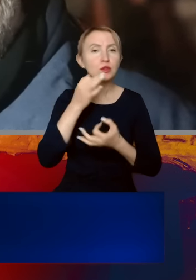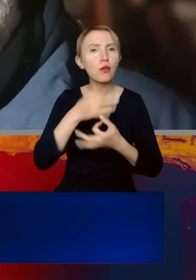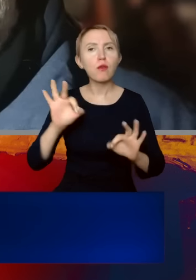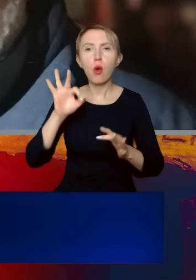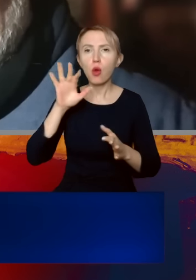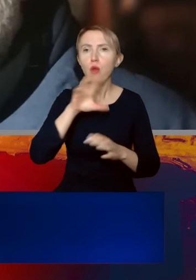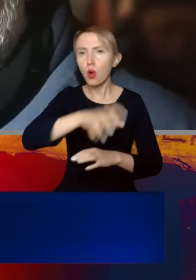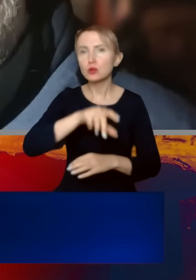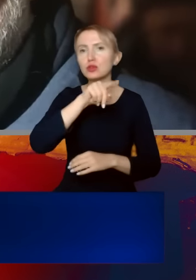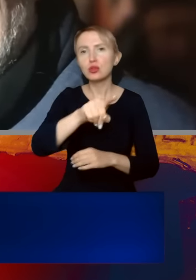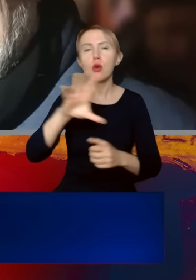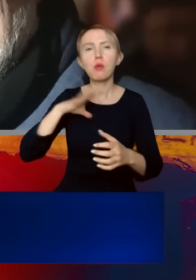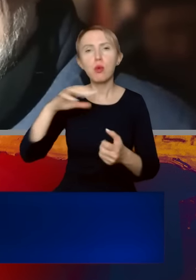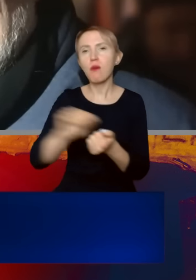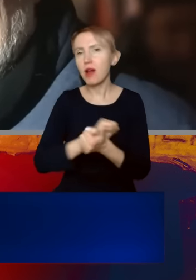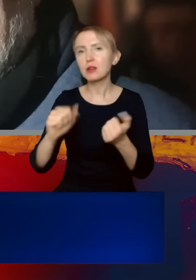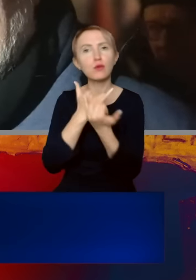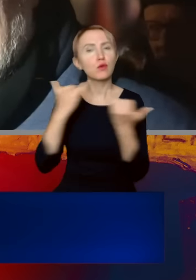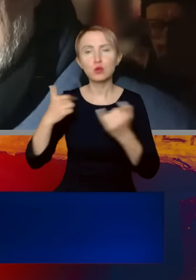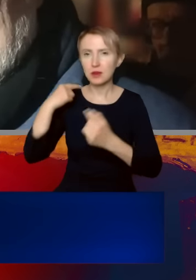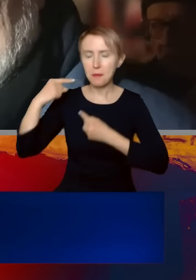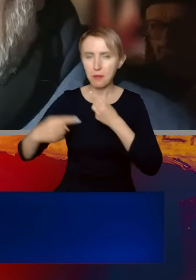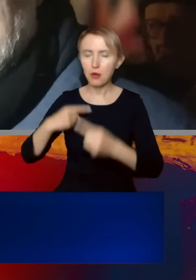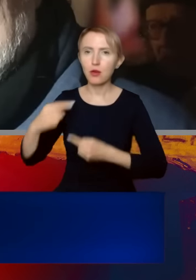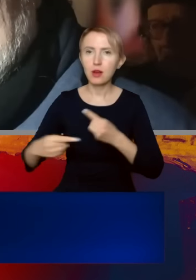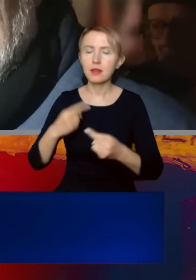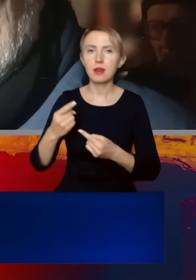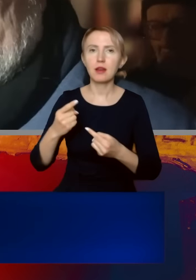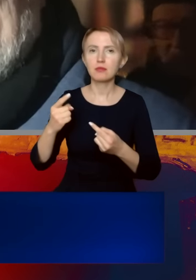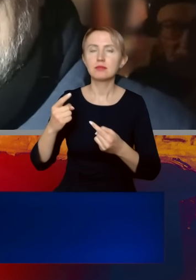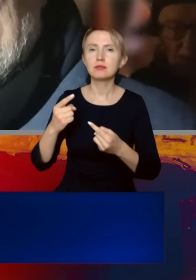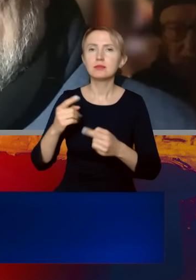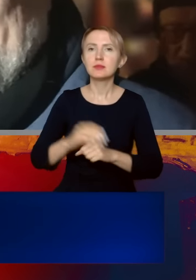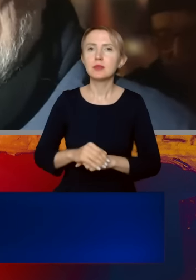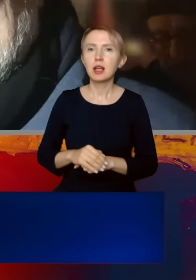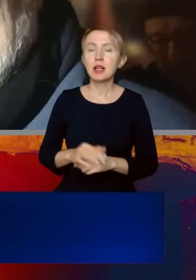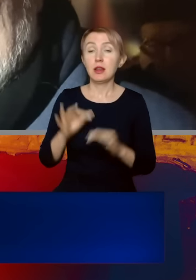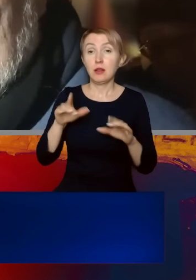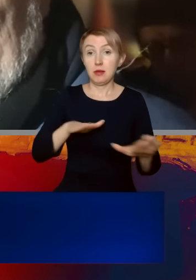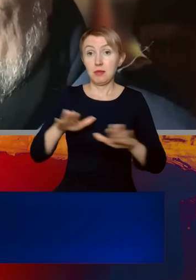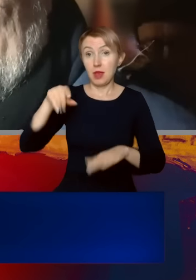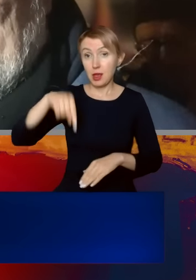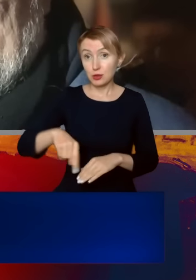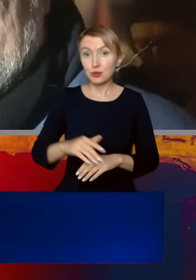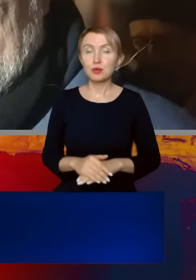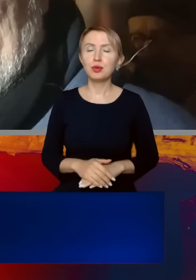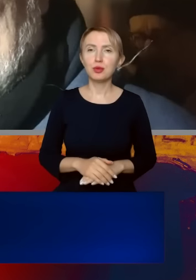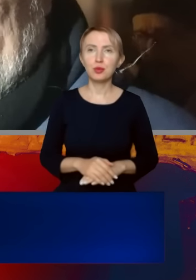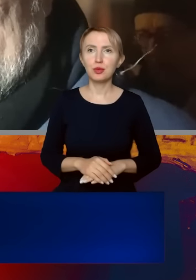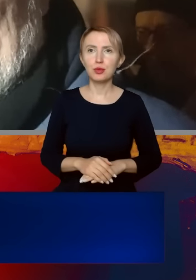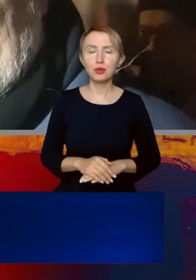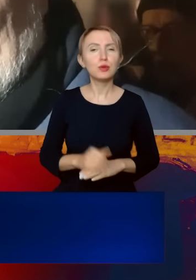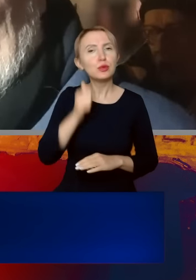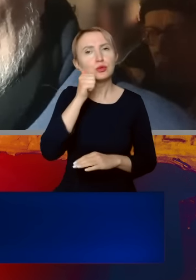o wolność walczyli w różnych pokoleniach jest w tych miejscach, tych naszych